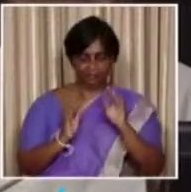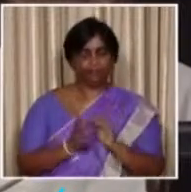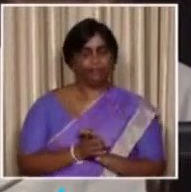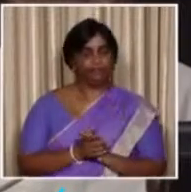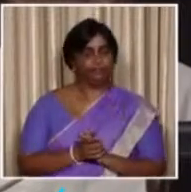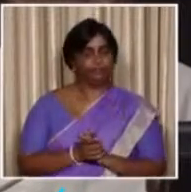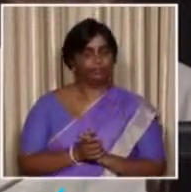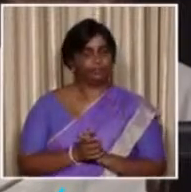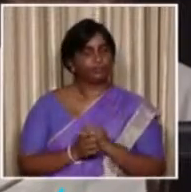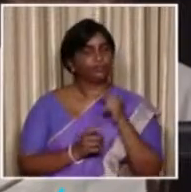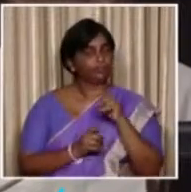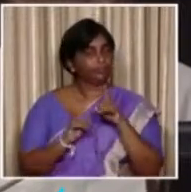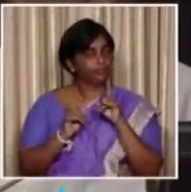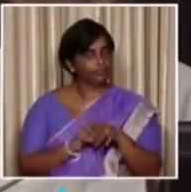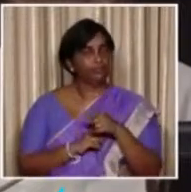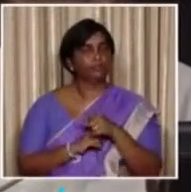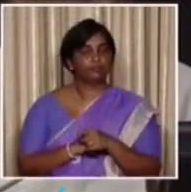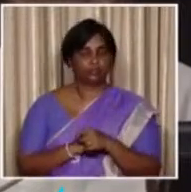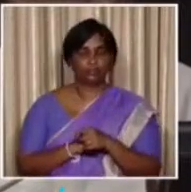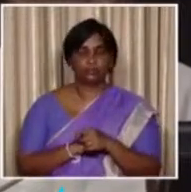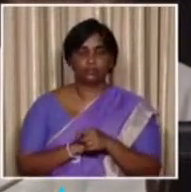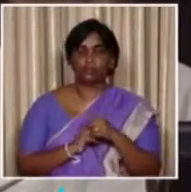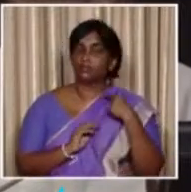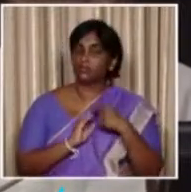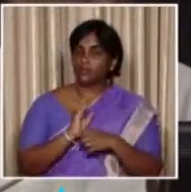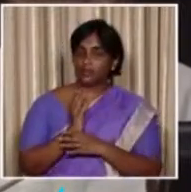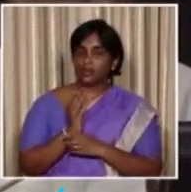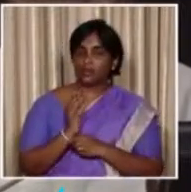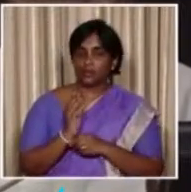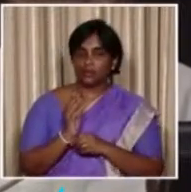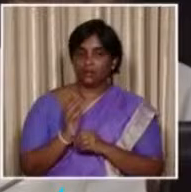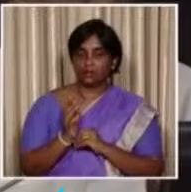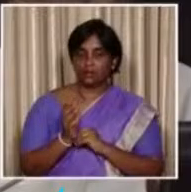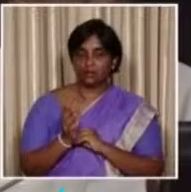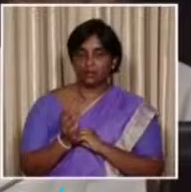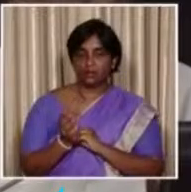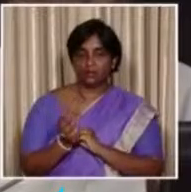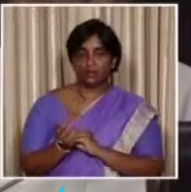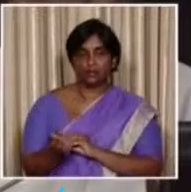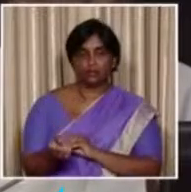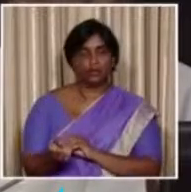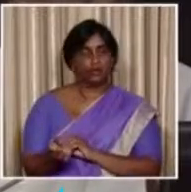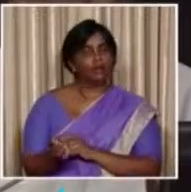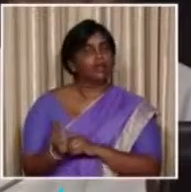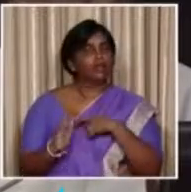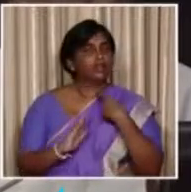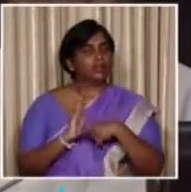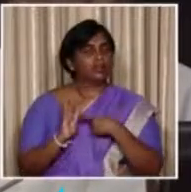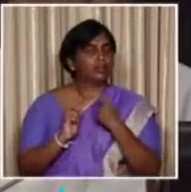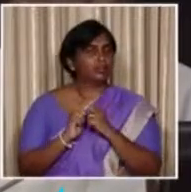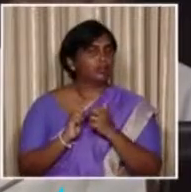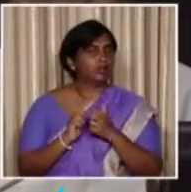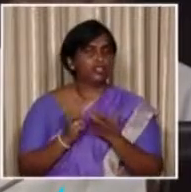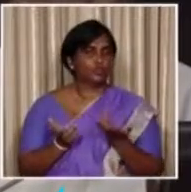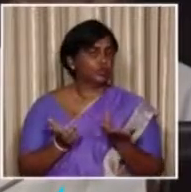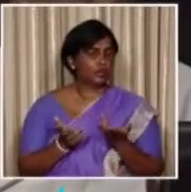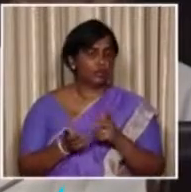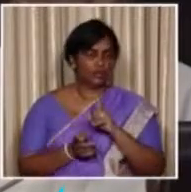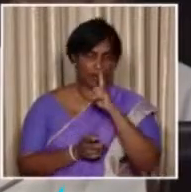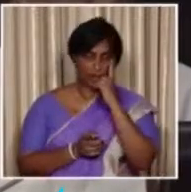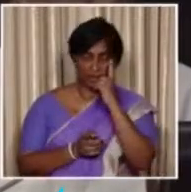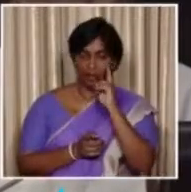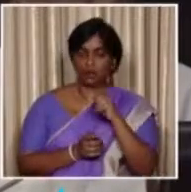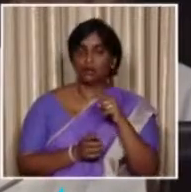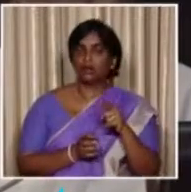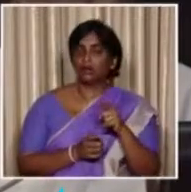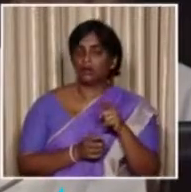වුණේ. මේ වගේම මේ අටේ රටේ ඇත්තම අර්බුදය මොකක්ද එකක් තමයි